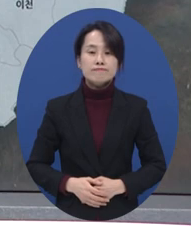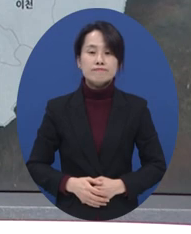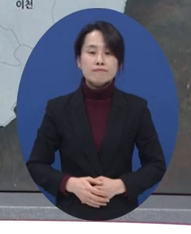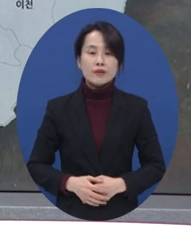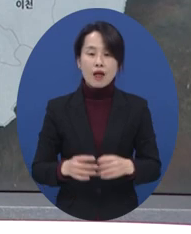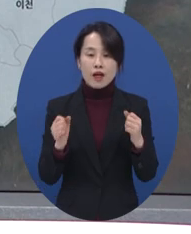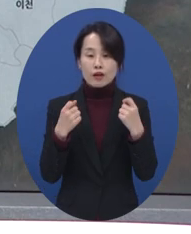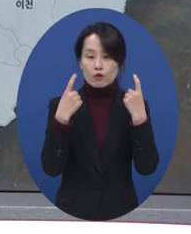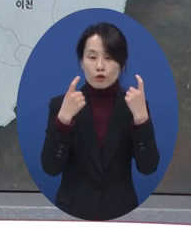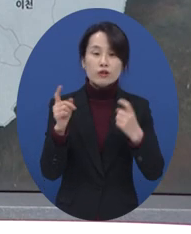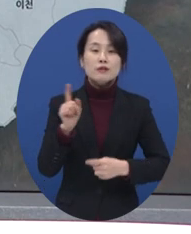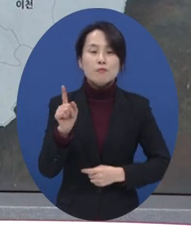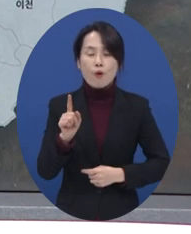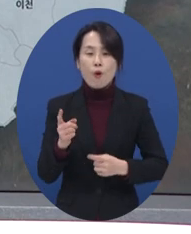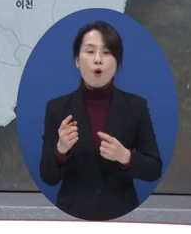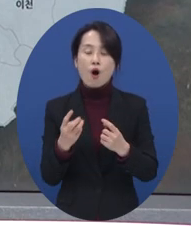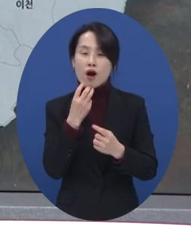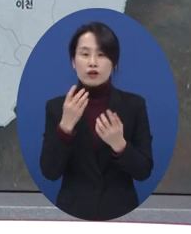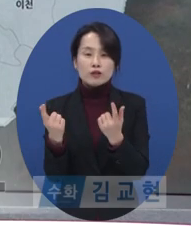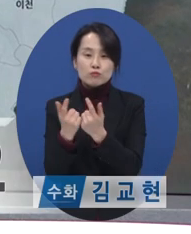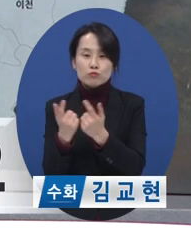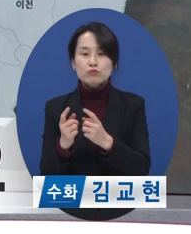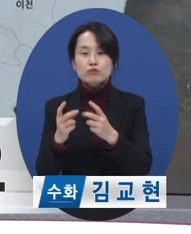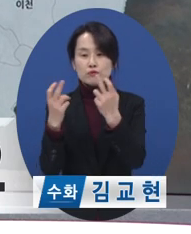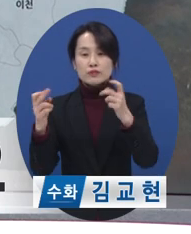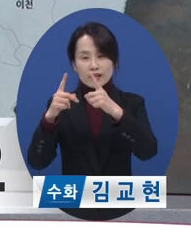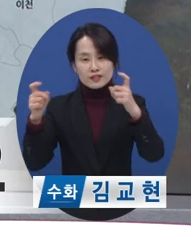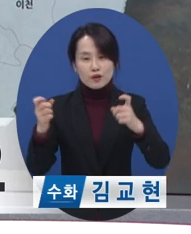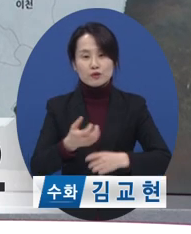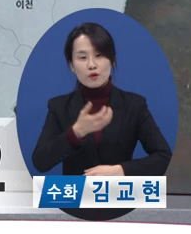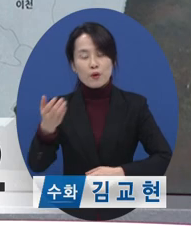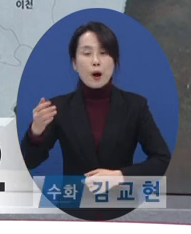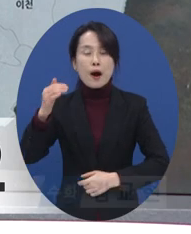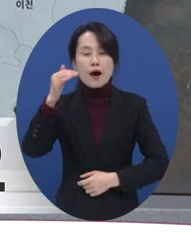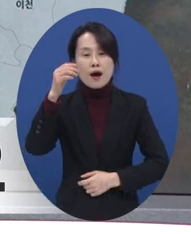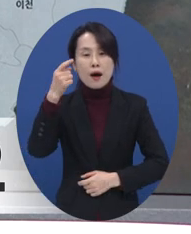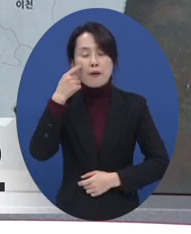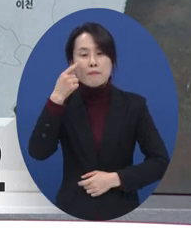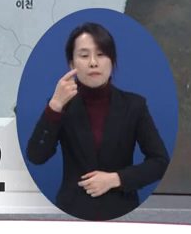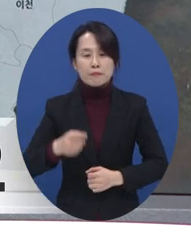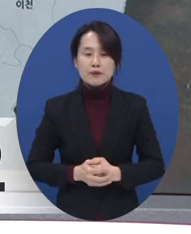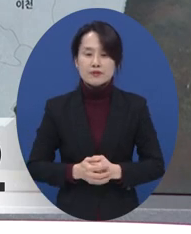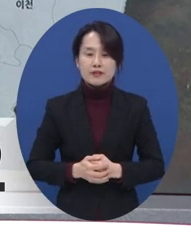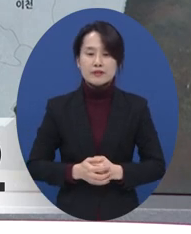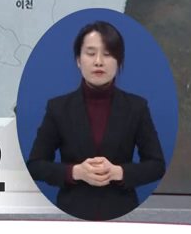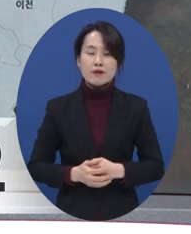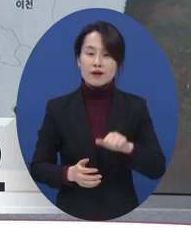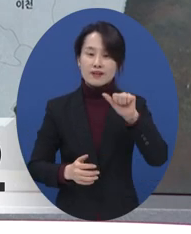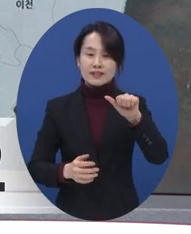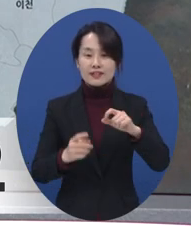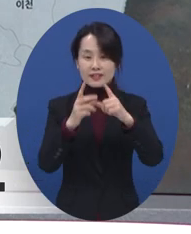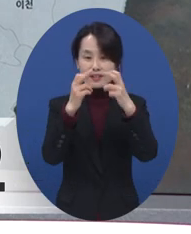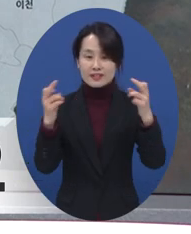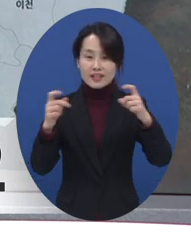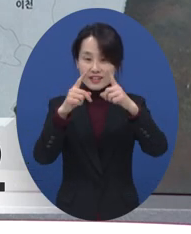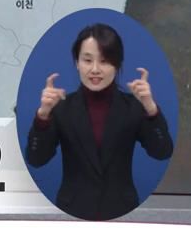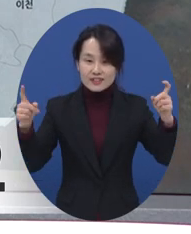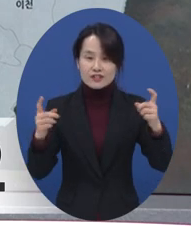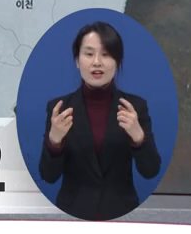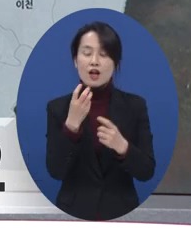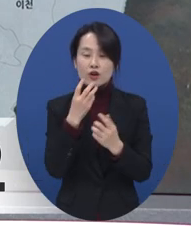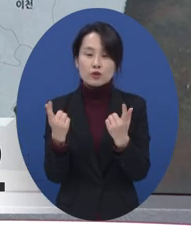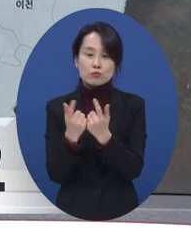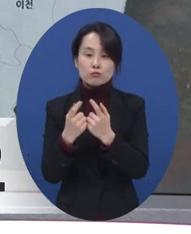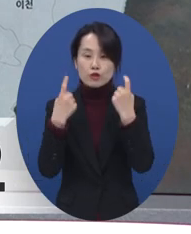이번 겨우 여행은 경기북부 산성으로 떠나보시는 건 어떨까요 경우도 가 호르 성을 비롯한 5가지 산 사회 경기북부